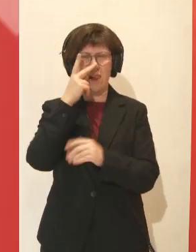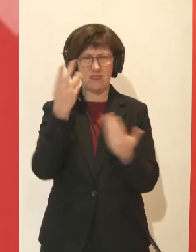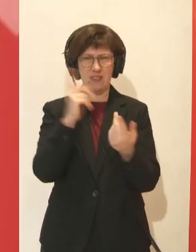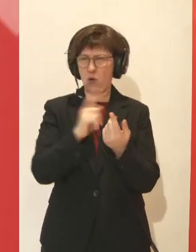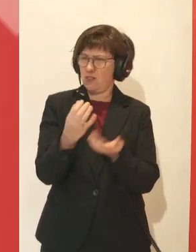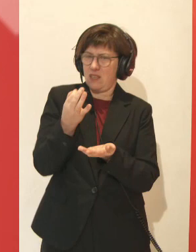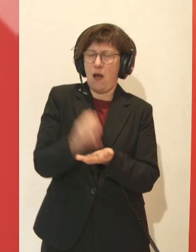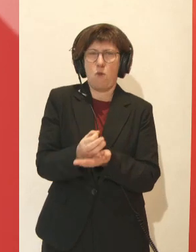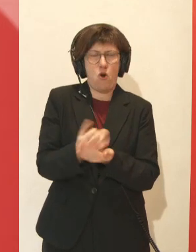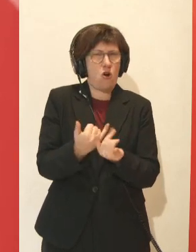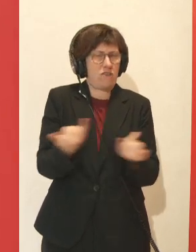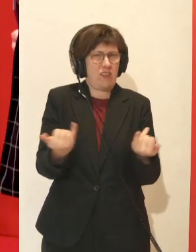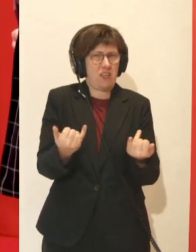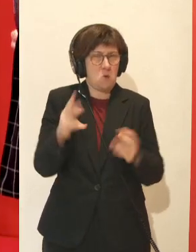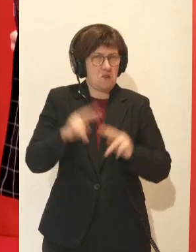nicht vor Ort für dich?